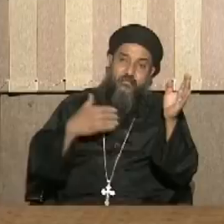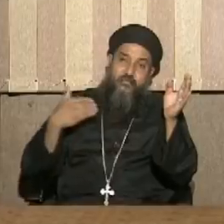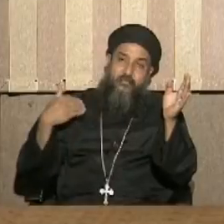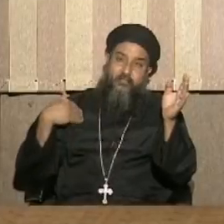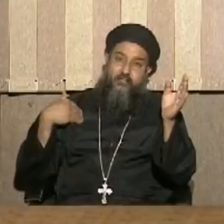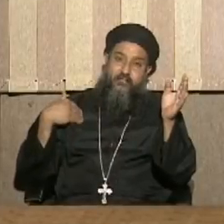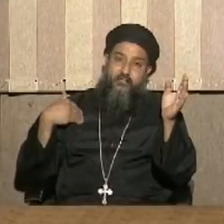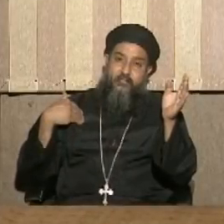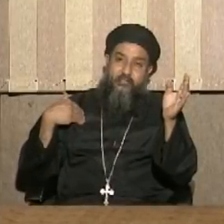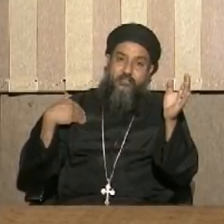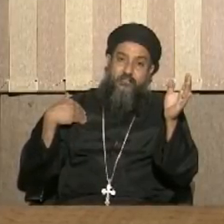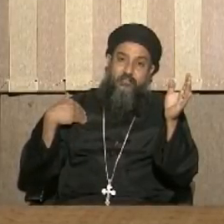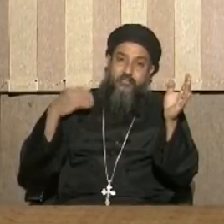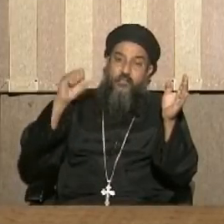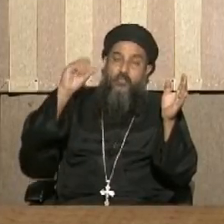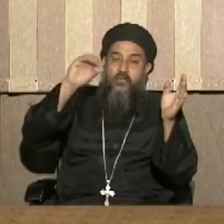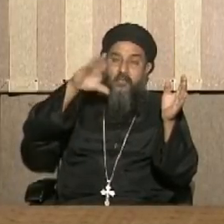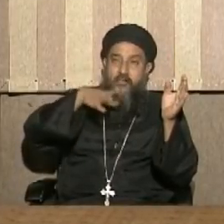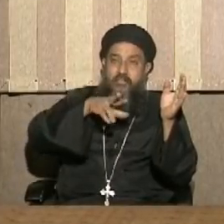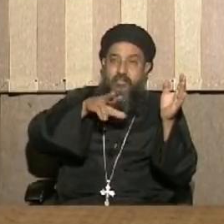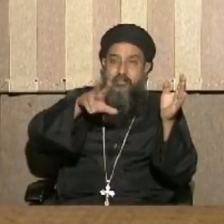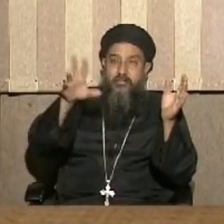الليل ملك من نور من قبل نور المنديل.